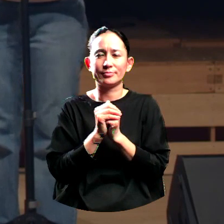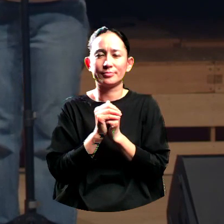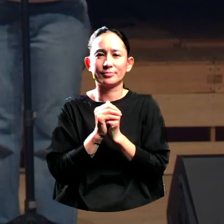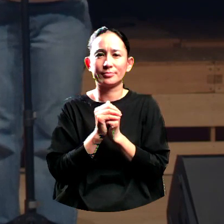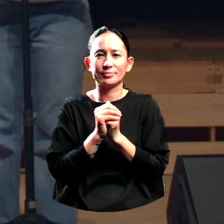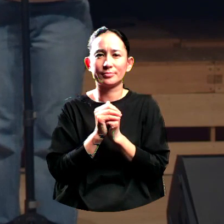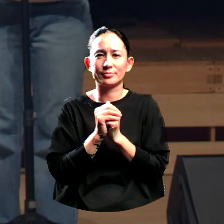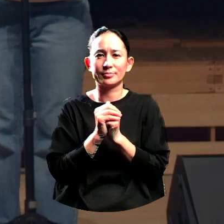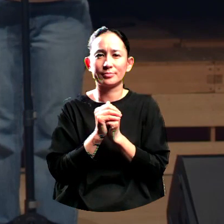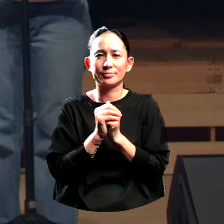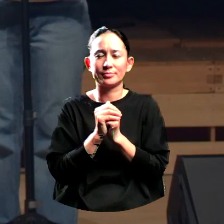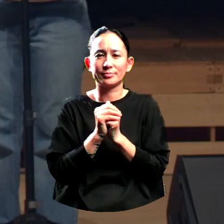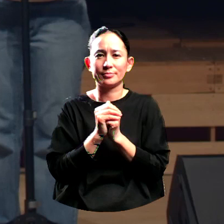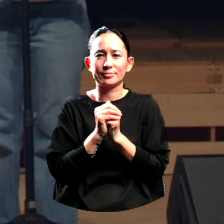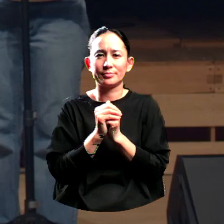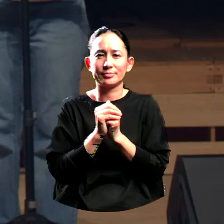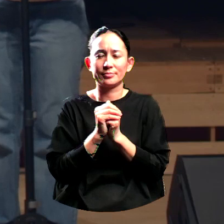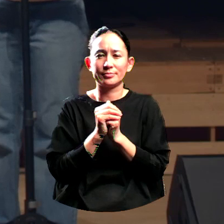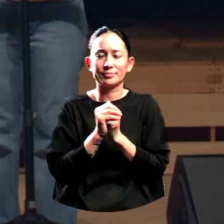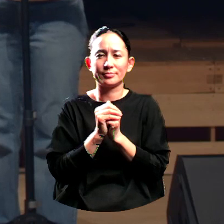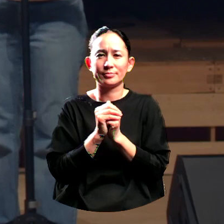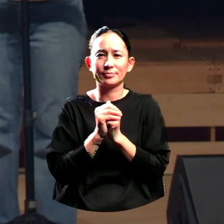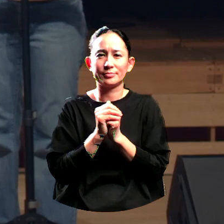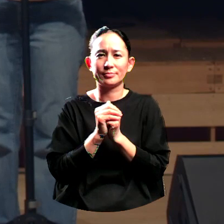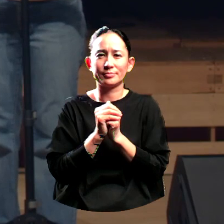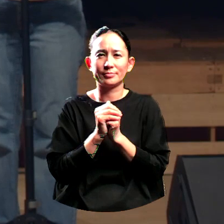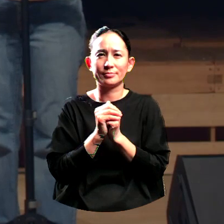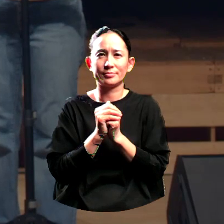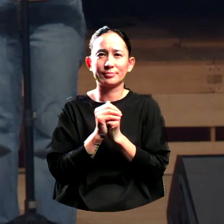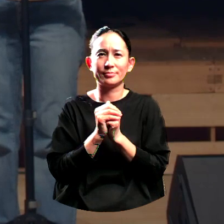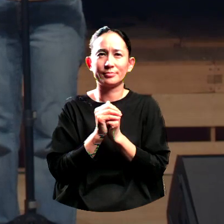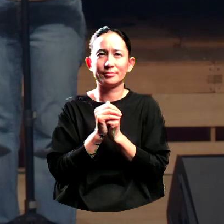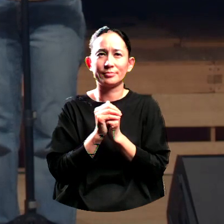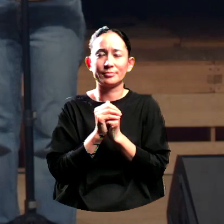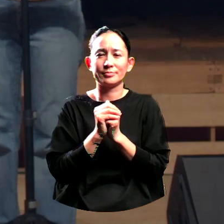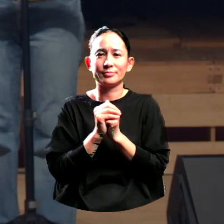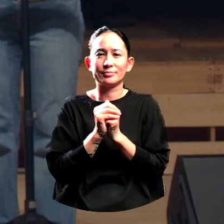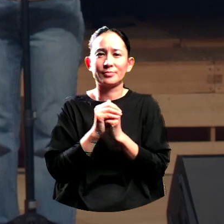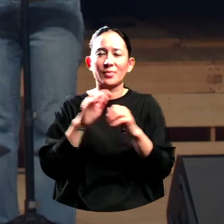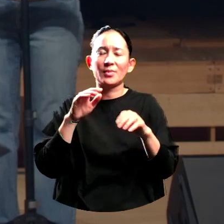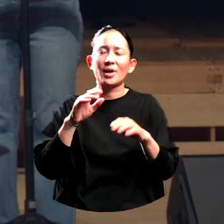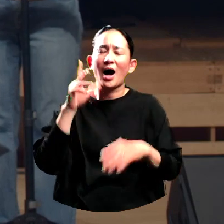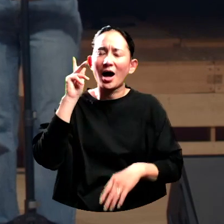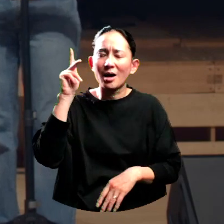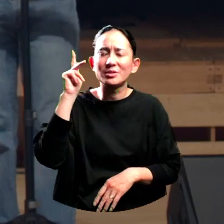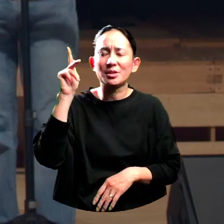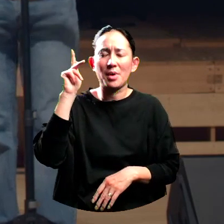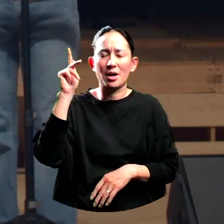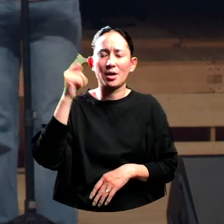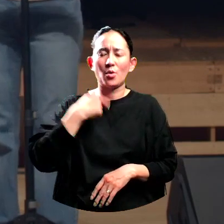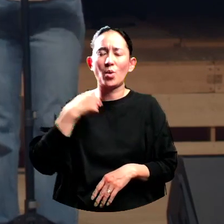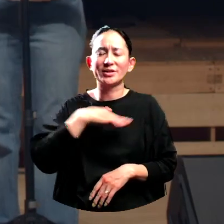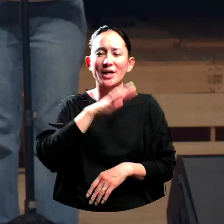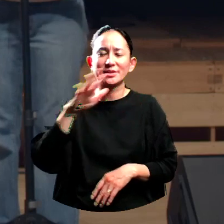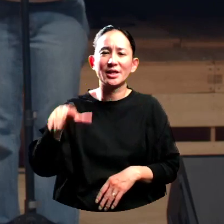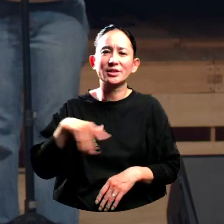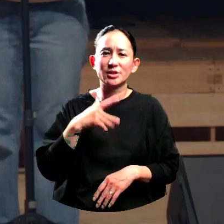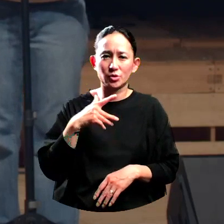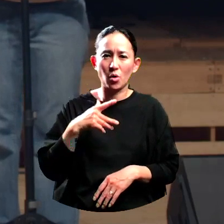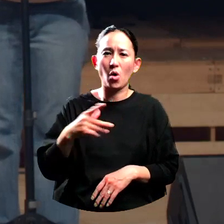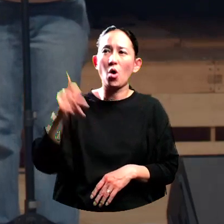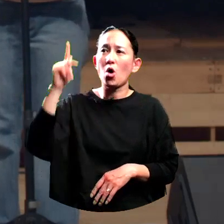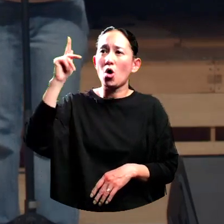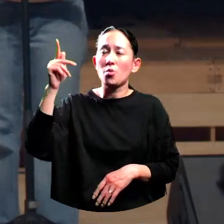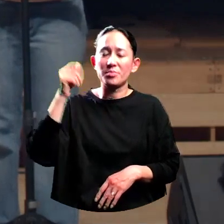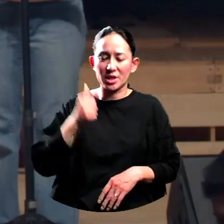of salvation through your sacrifice of your son Jesus. 全能なる神様、私たちの御子イエスキリストの犠